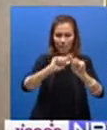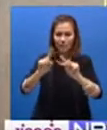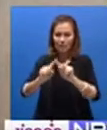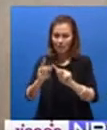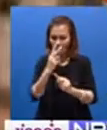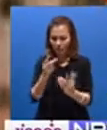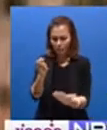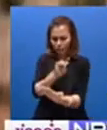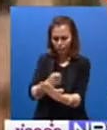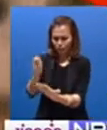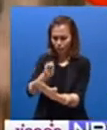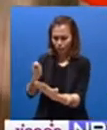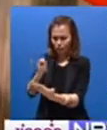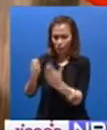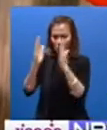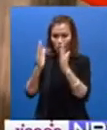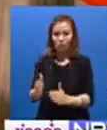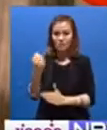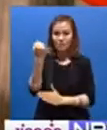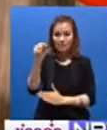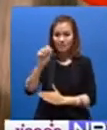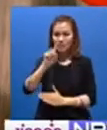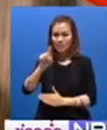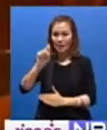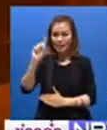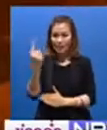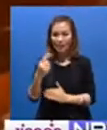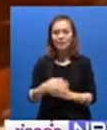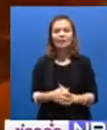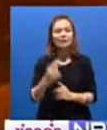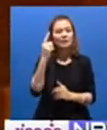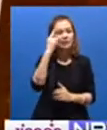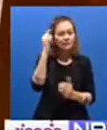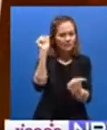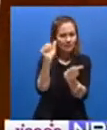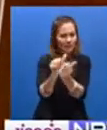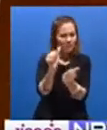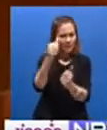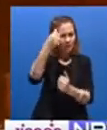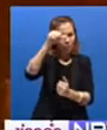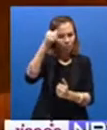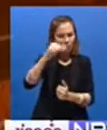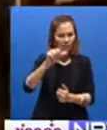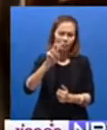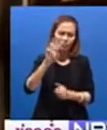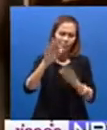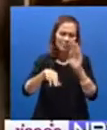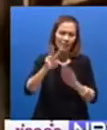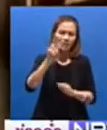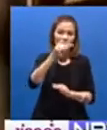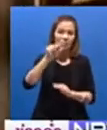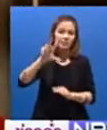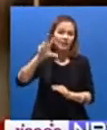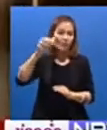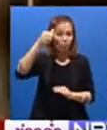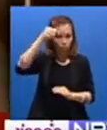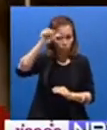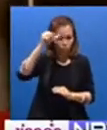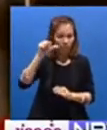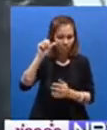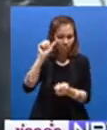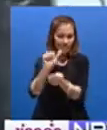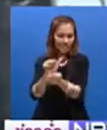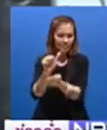หลังการสอบสวนทั้ง 10คนอีกรอบจะออกหมายจับคนร้ายได้ภายใน 2-3วันนี้ด้านพันตำรวจเอก